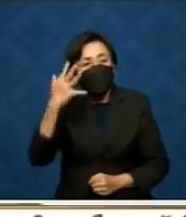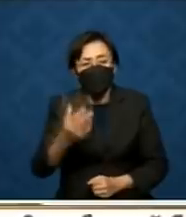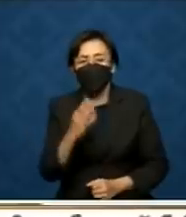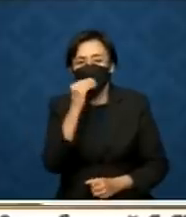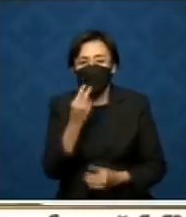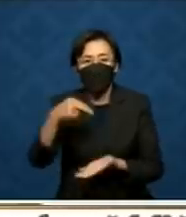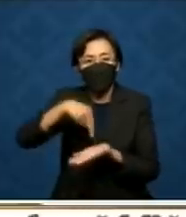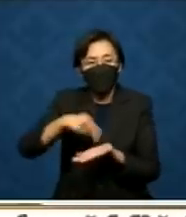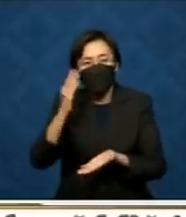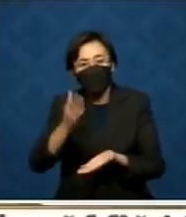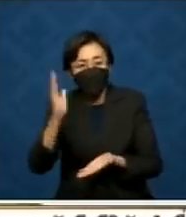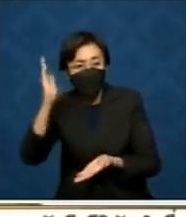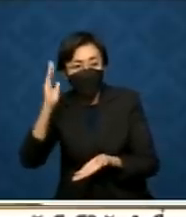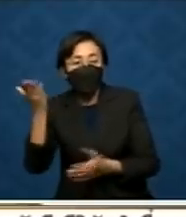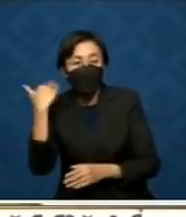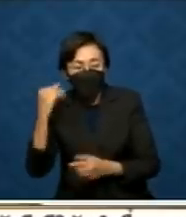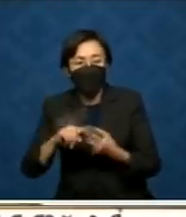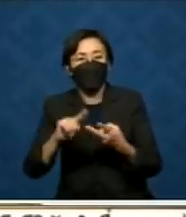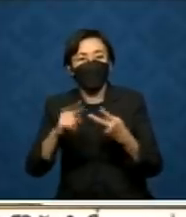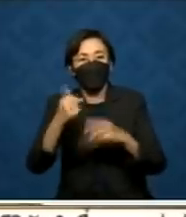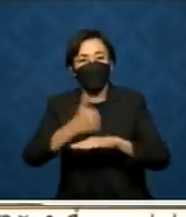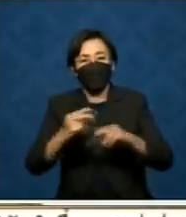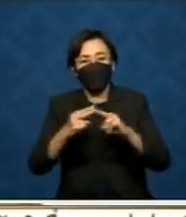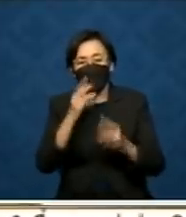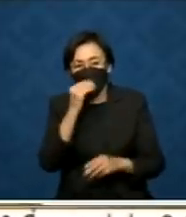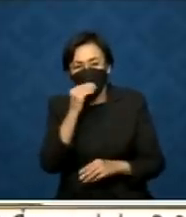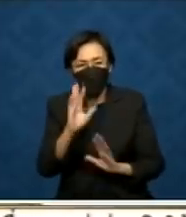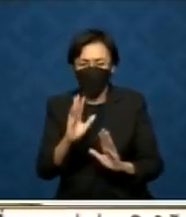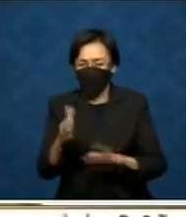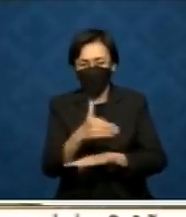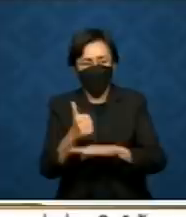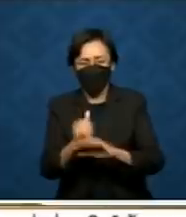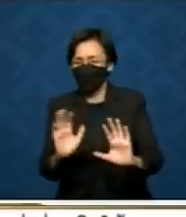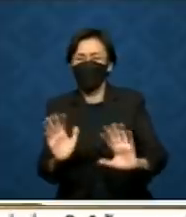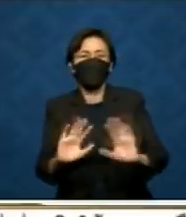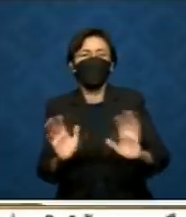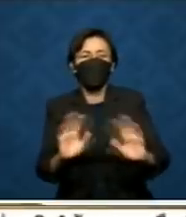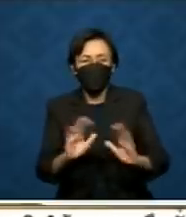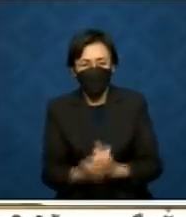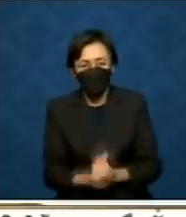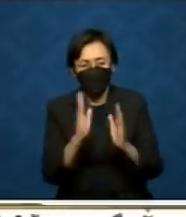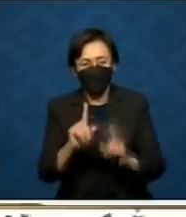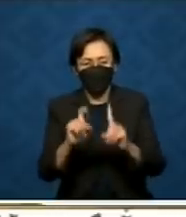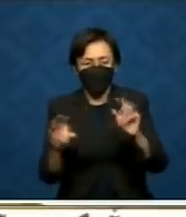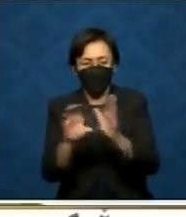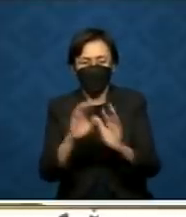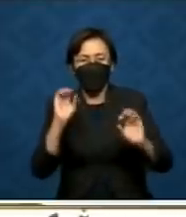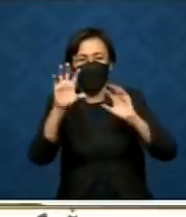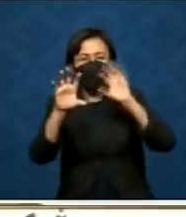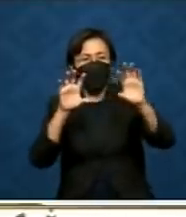ขึ้นมาพูดรำฟรีขึ้นมาพูดว่าไงขอทีอย่าเล่นการเมืองเถอะจะเอาภาพคนตายมาเถอะ